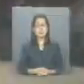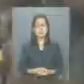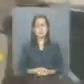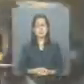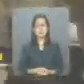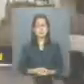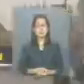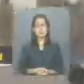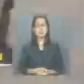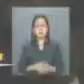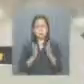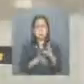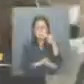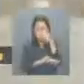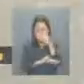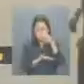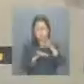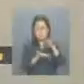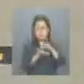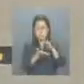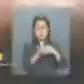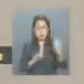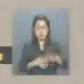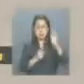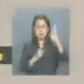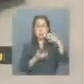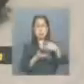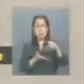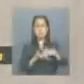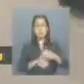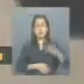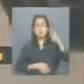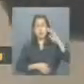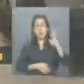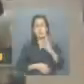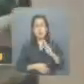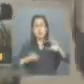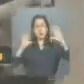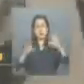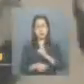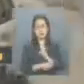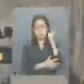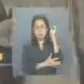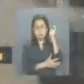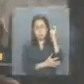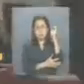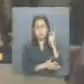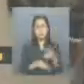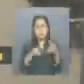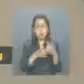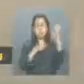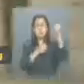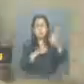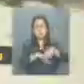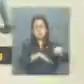ที่บันทึกภาพเหตุการณ์นี้ได้บรรยายนะคะว่ากองกำลังของรัฐบาลซีเรียได้ใช้ปืนยิงขึ้นฟ้าเพื่อสลายการชุมนุมของประชาชนหลาย